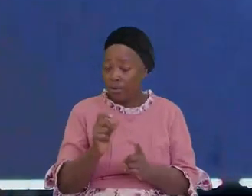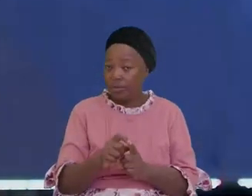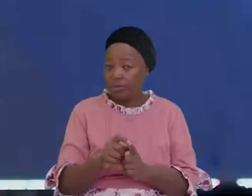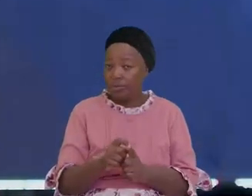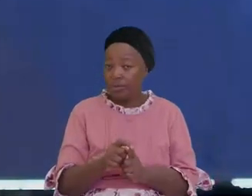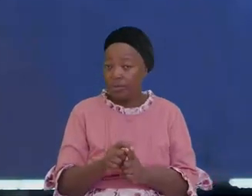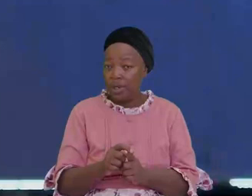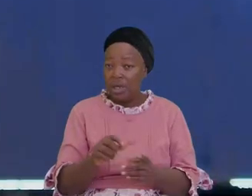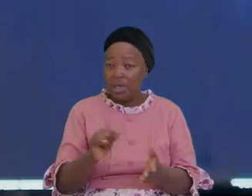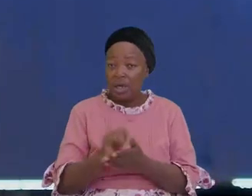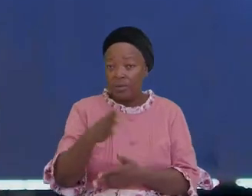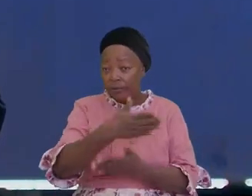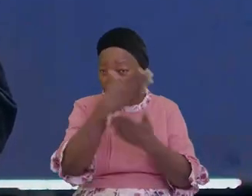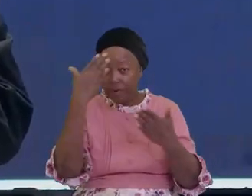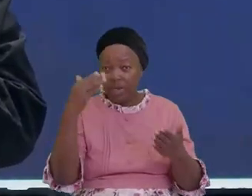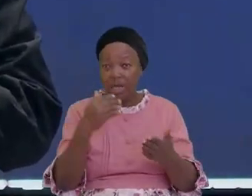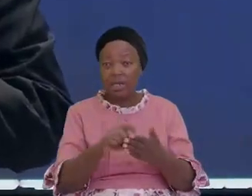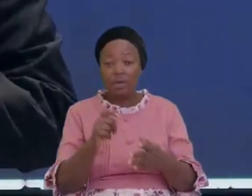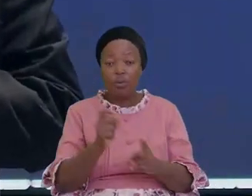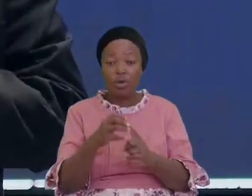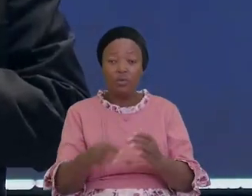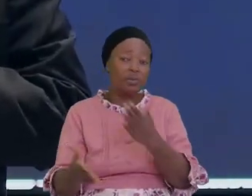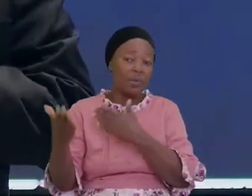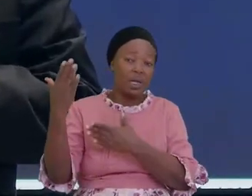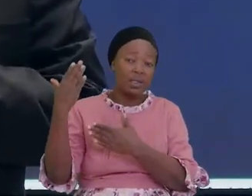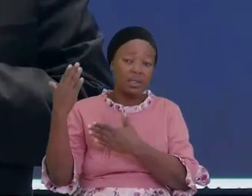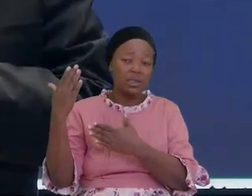L'œuvre. La parole qui oublie